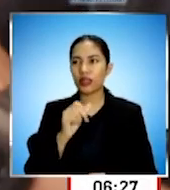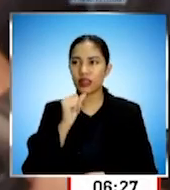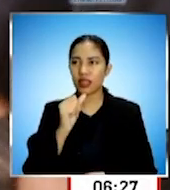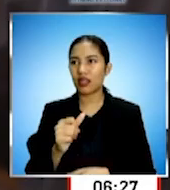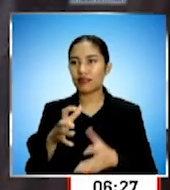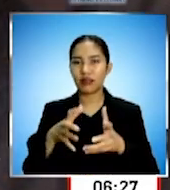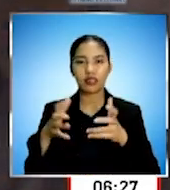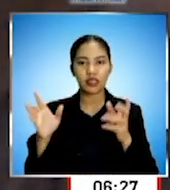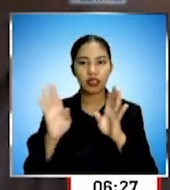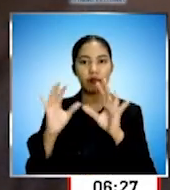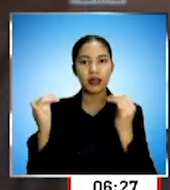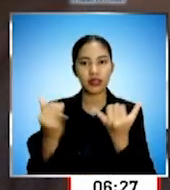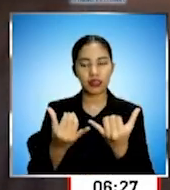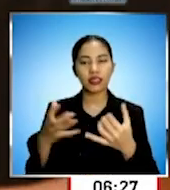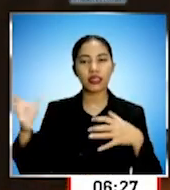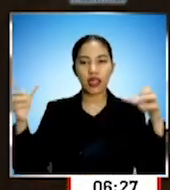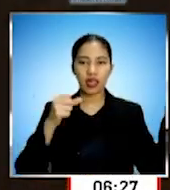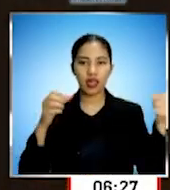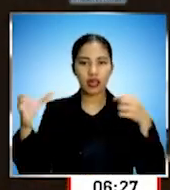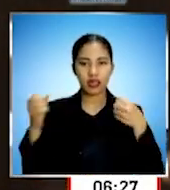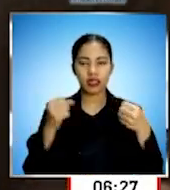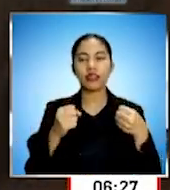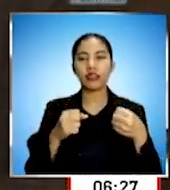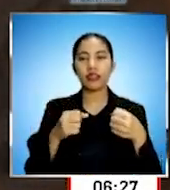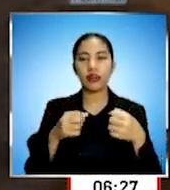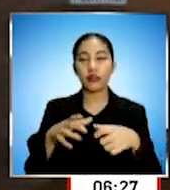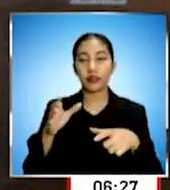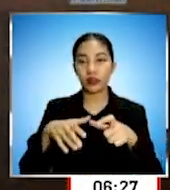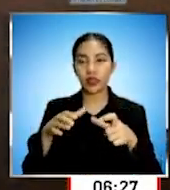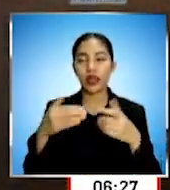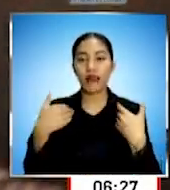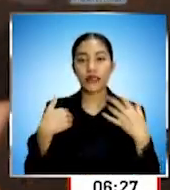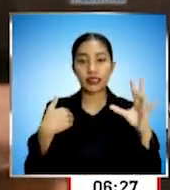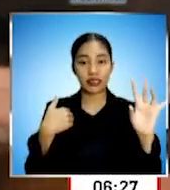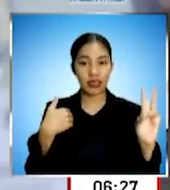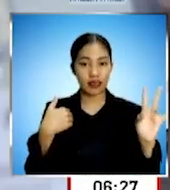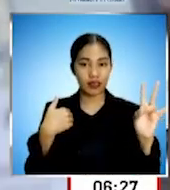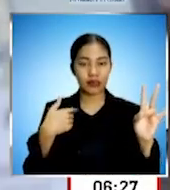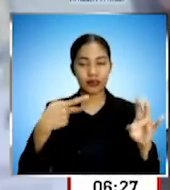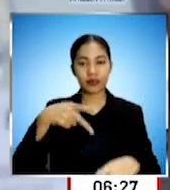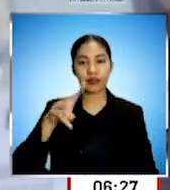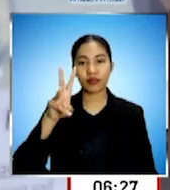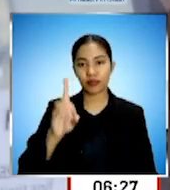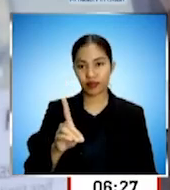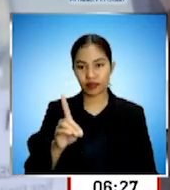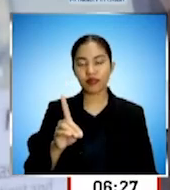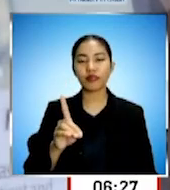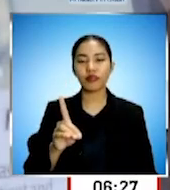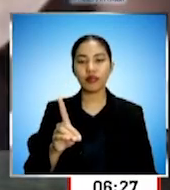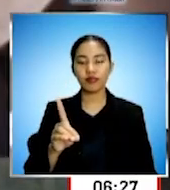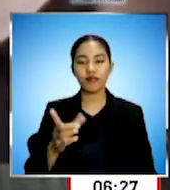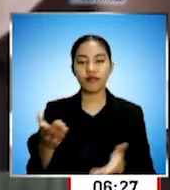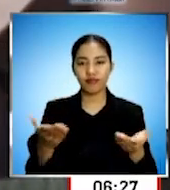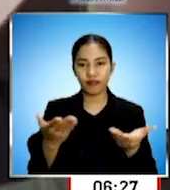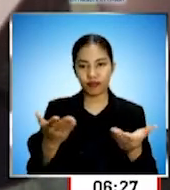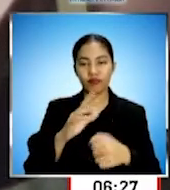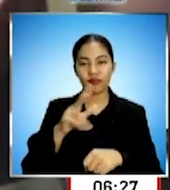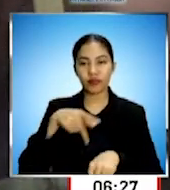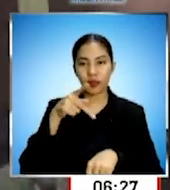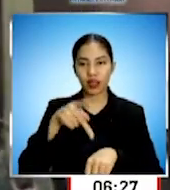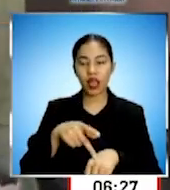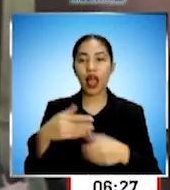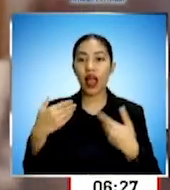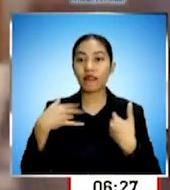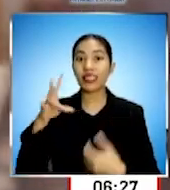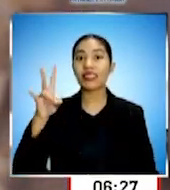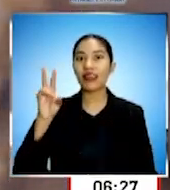PWD. Mayroon silang 7 PWD barista sa Pilipinas at mahigit 70 naman sa Korea. Sa 7